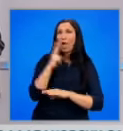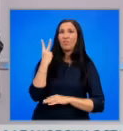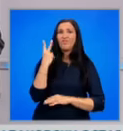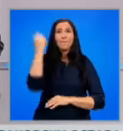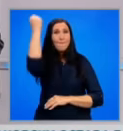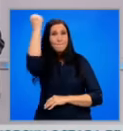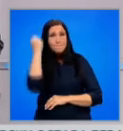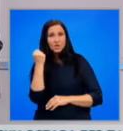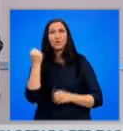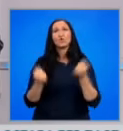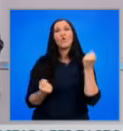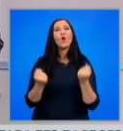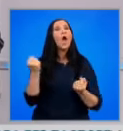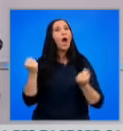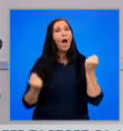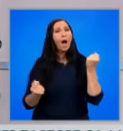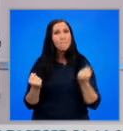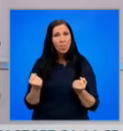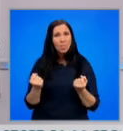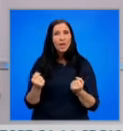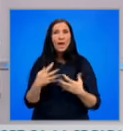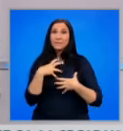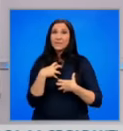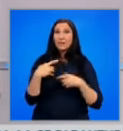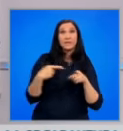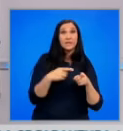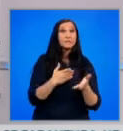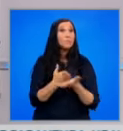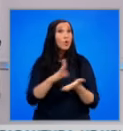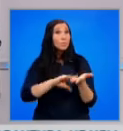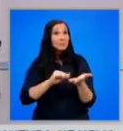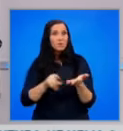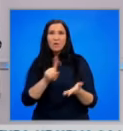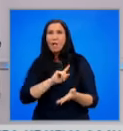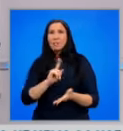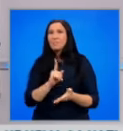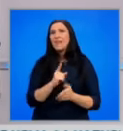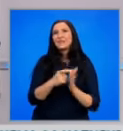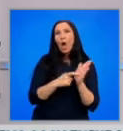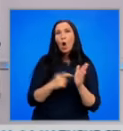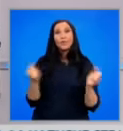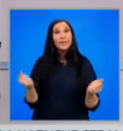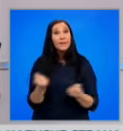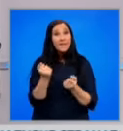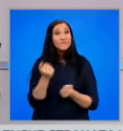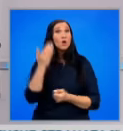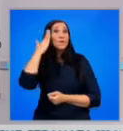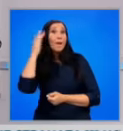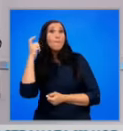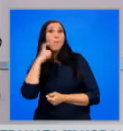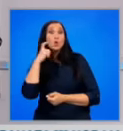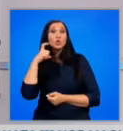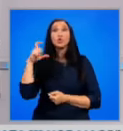машинисти и шофьорът на камиона. Притесненията на следствието според писмото са неправомерни действия от страна на Бойчо